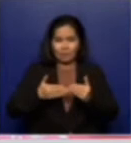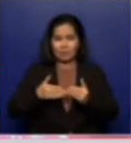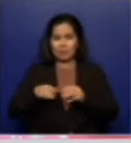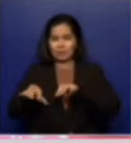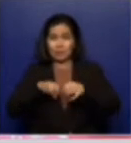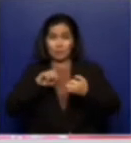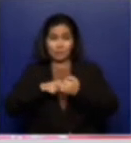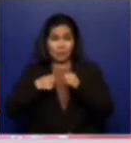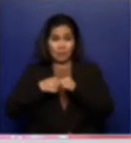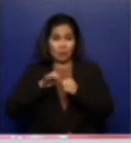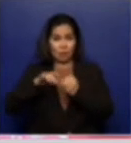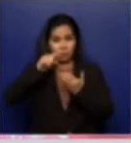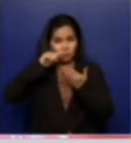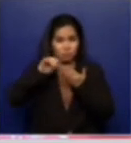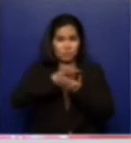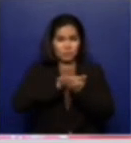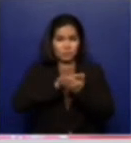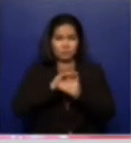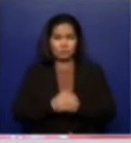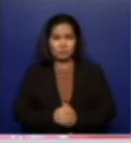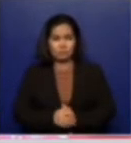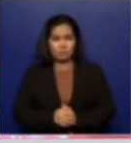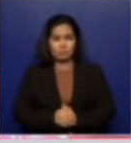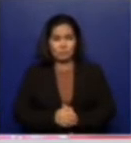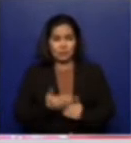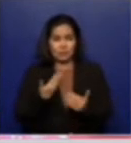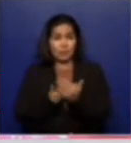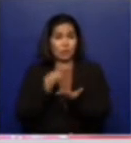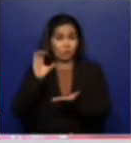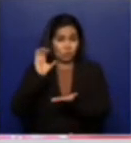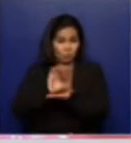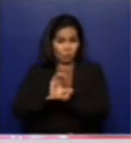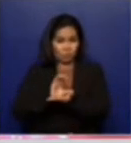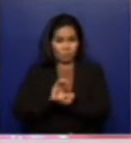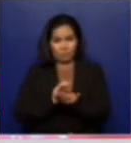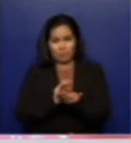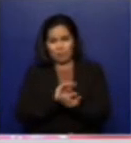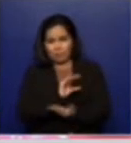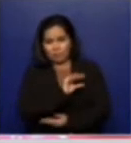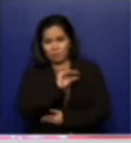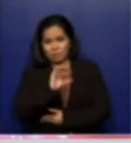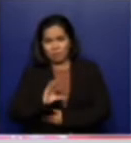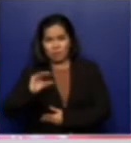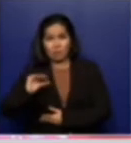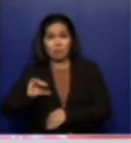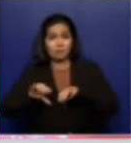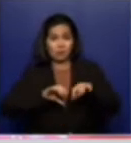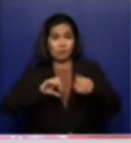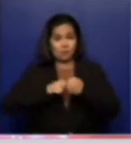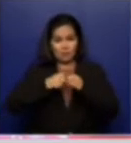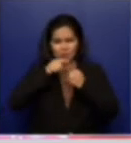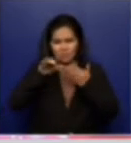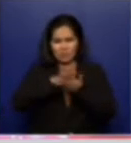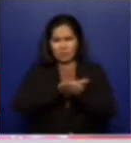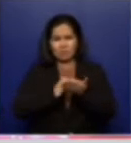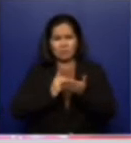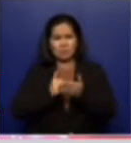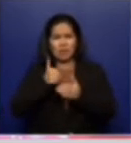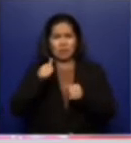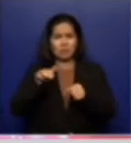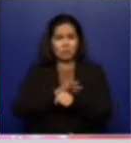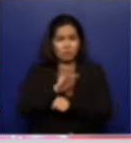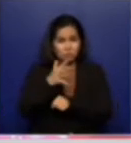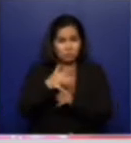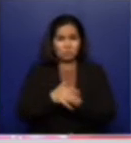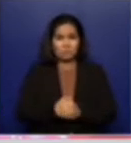ก้ไขปัญหาของประเทศแต่การตั้งงบประมาณในครั้งนี้ไม่ได้ตอบโจทย์ในการแก้ไขปัญหาของประเทศแต่อย่างใดผ